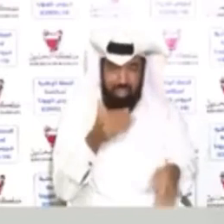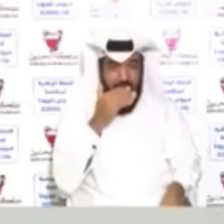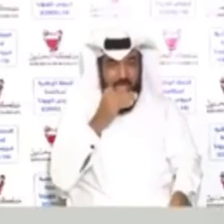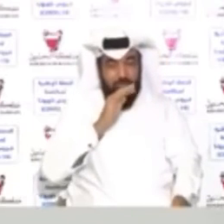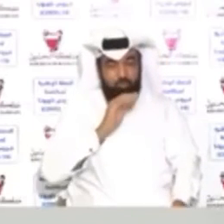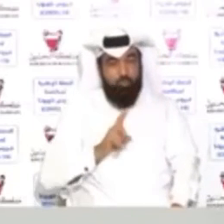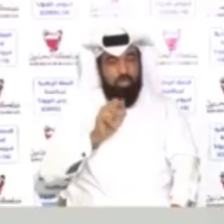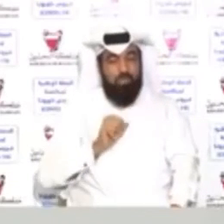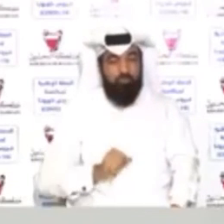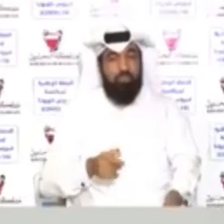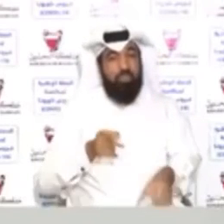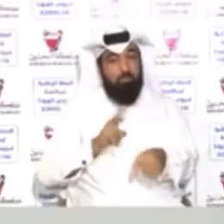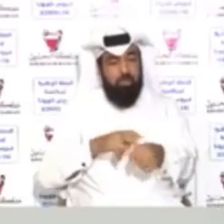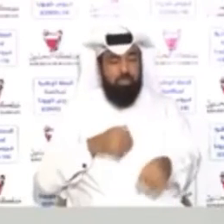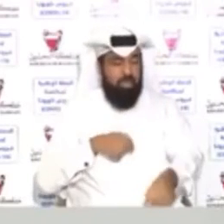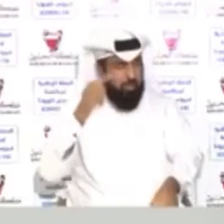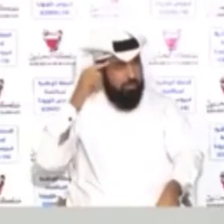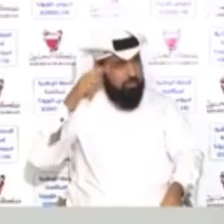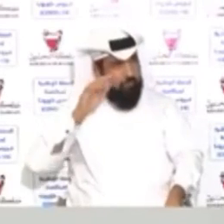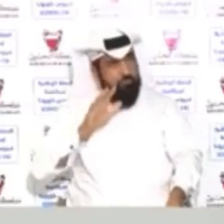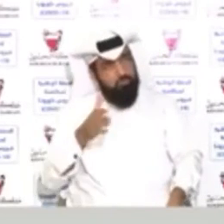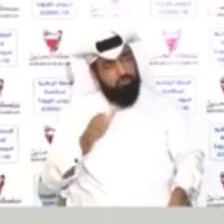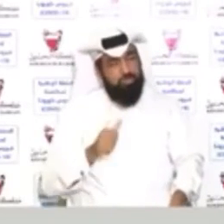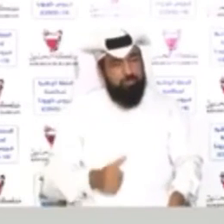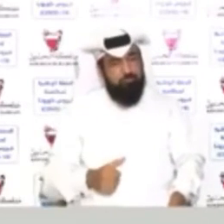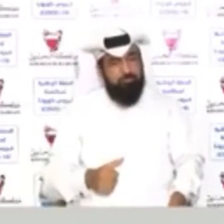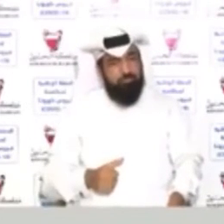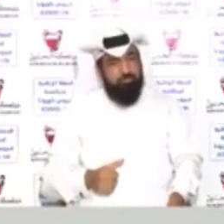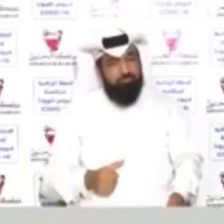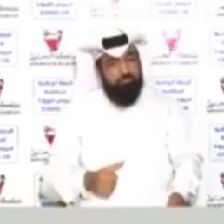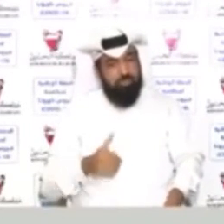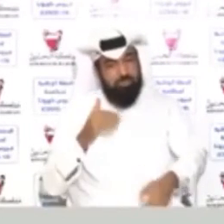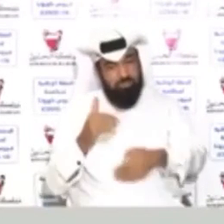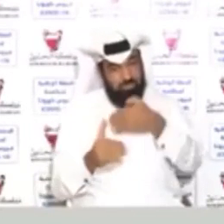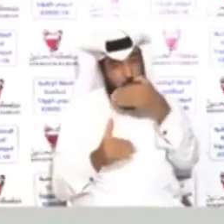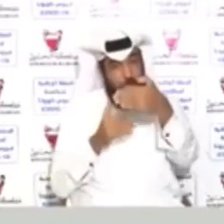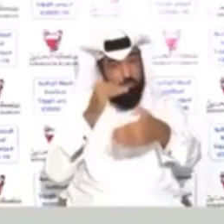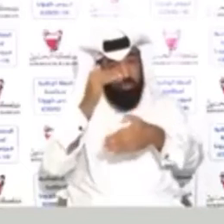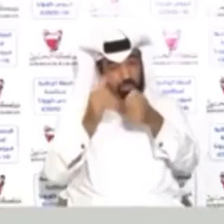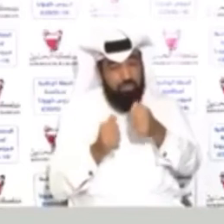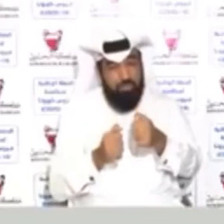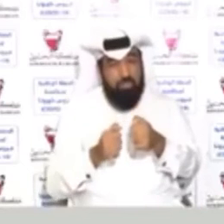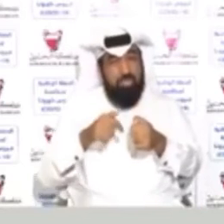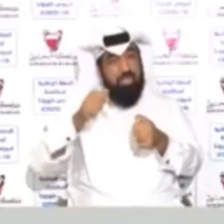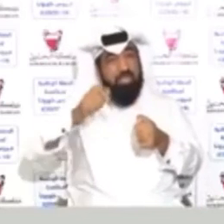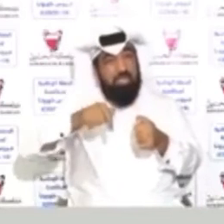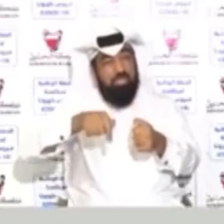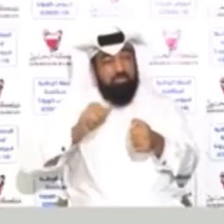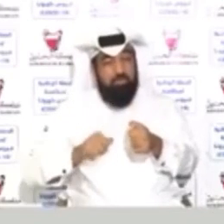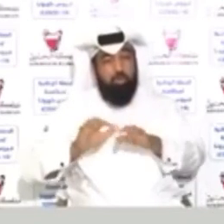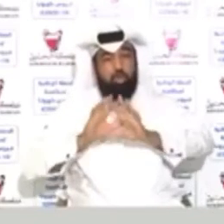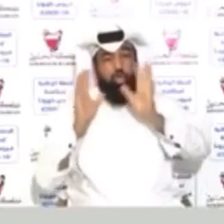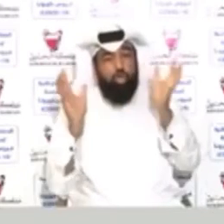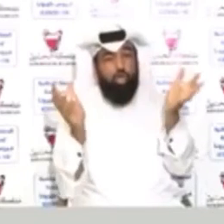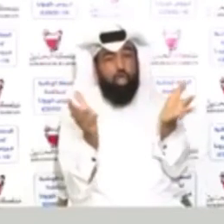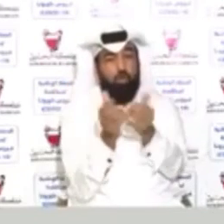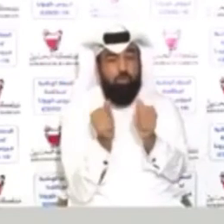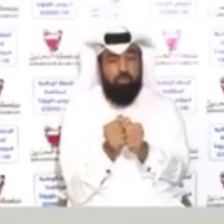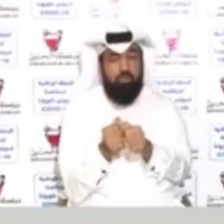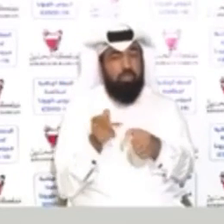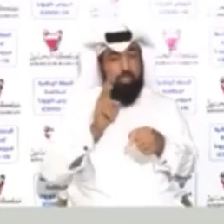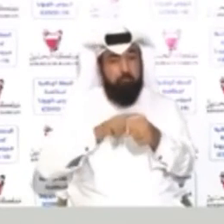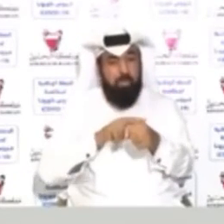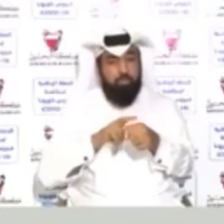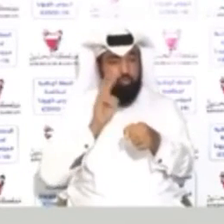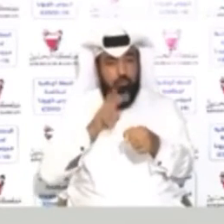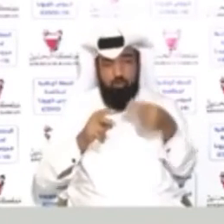الوقت. أعتقد أنا لو بأتكلم عن يعني التقدم اللي تم إحرازه بمنهجيته عامة بالدلائل كذلك